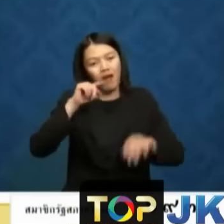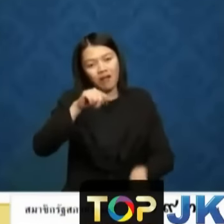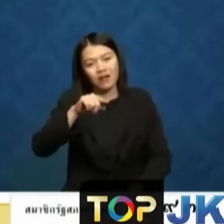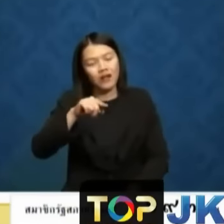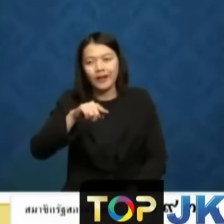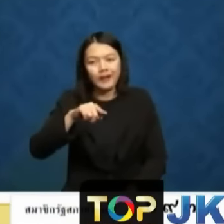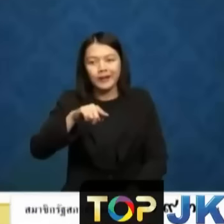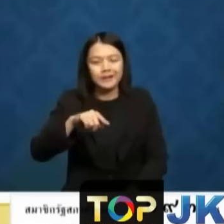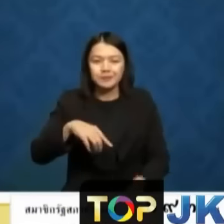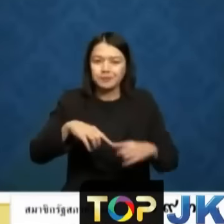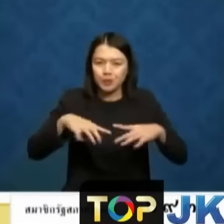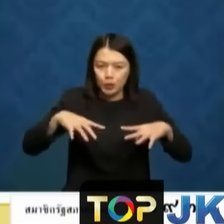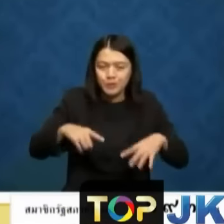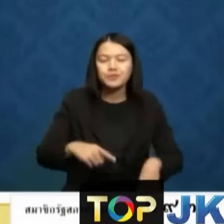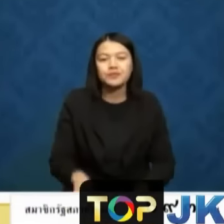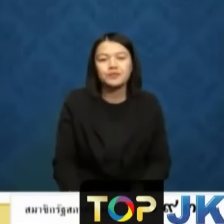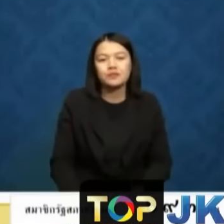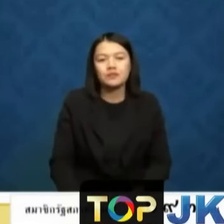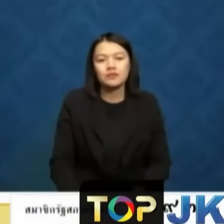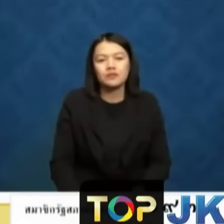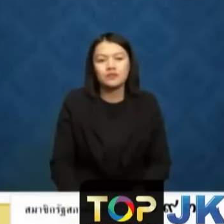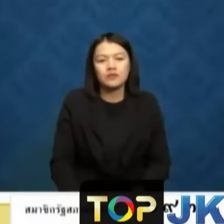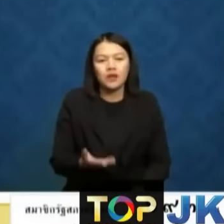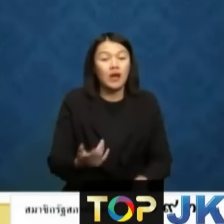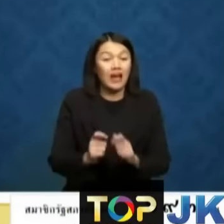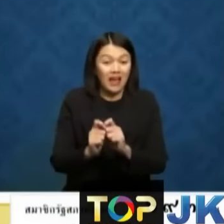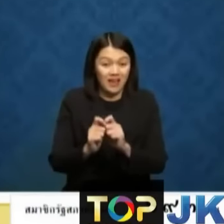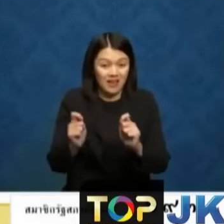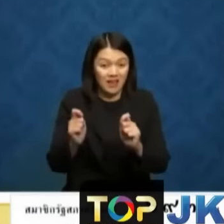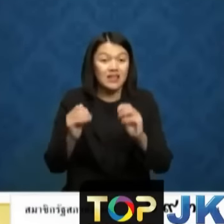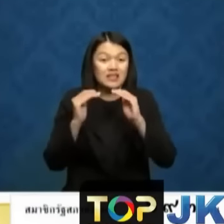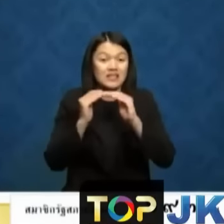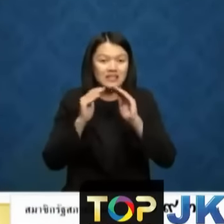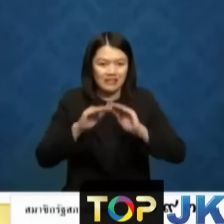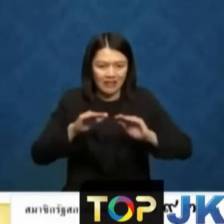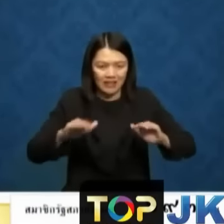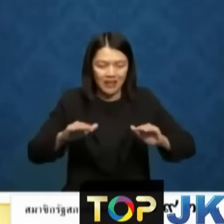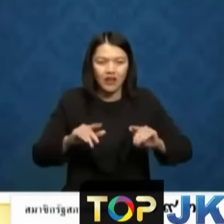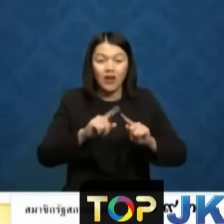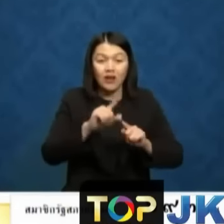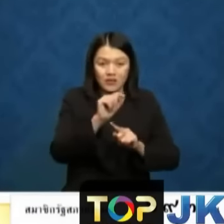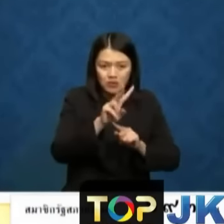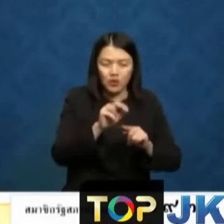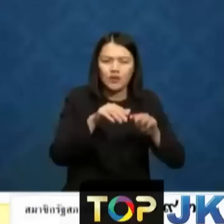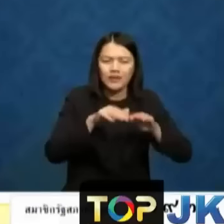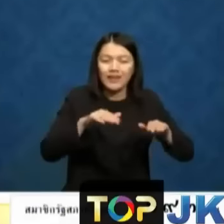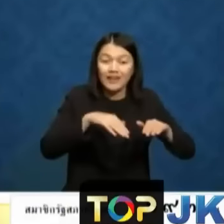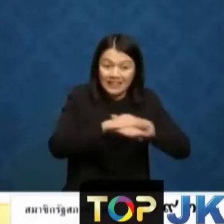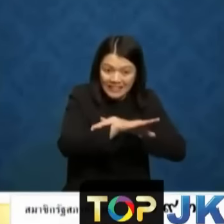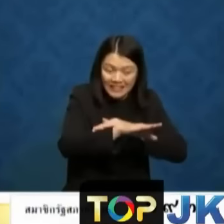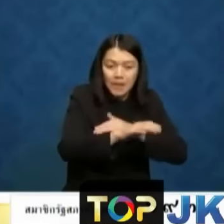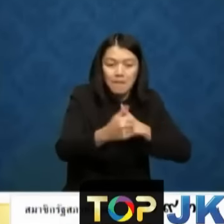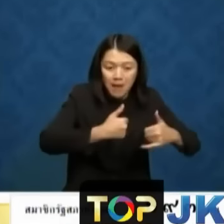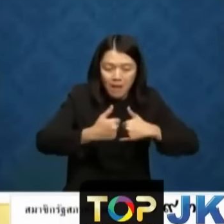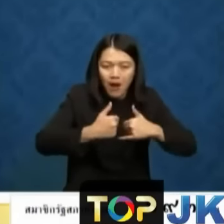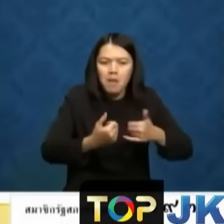างแบกไม่ต้องมาด่านะพวกกูด่ากันเองได้เดี๋ยวจะให้ฟังคลิปของคุณพี่คุณลุงคนหนึ่งนะฮะเข